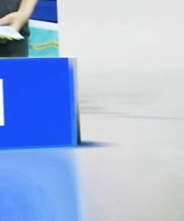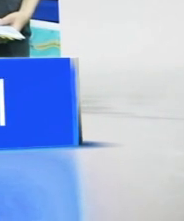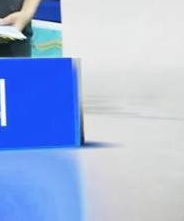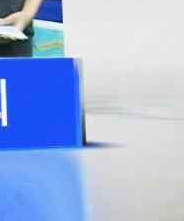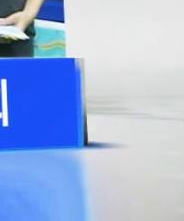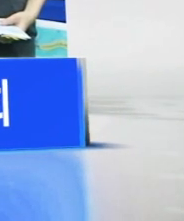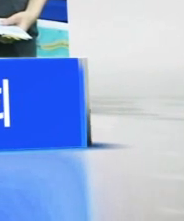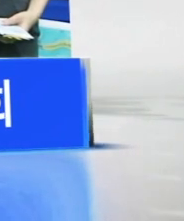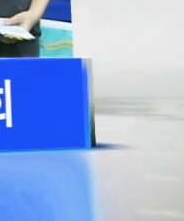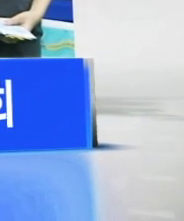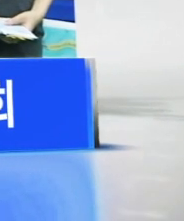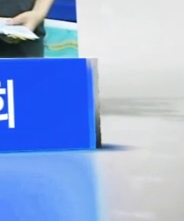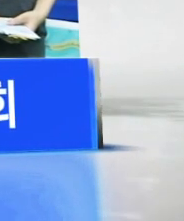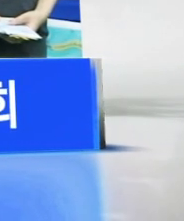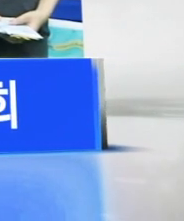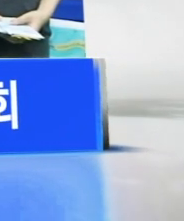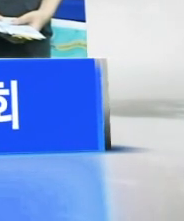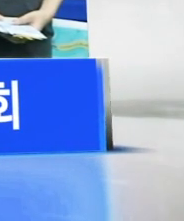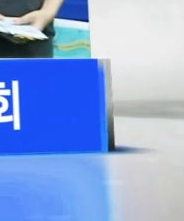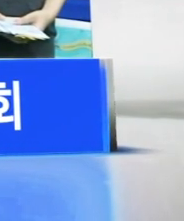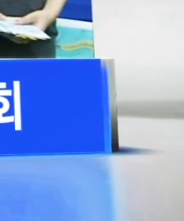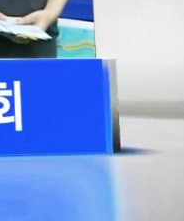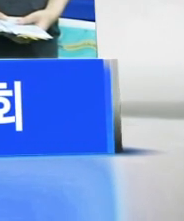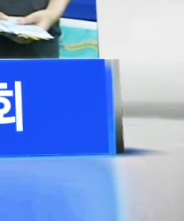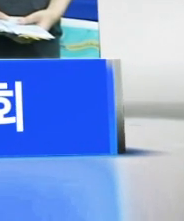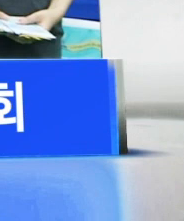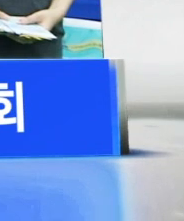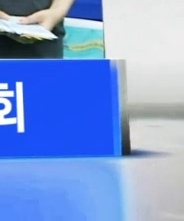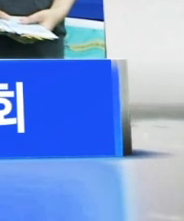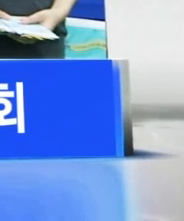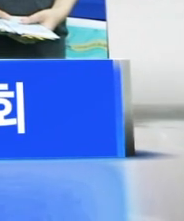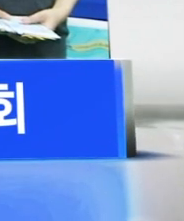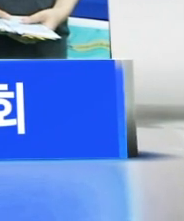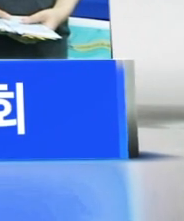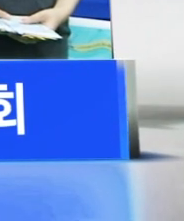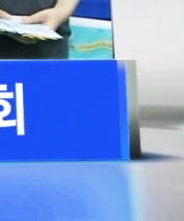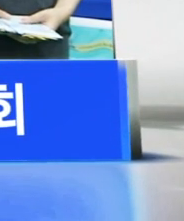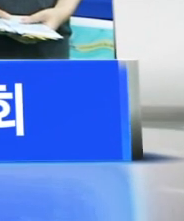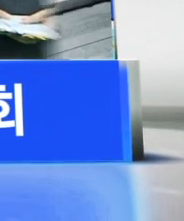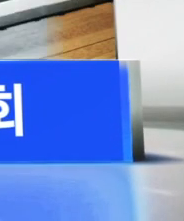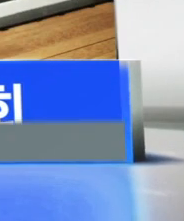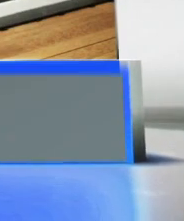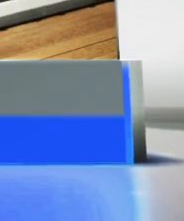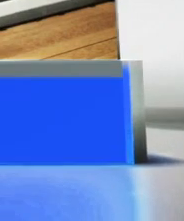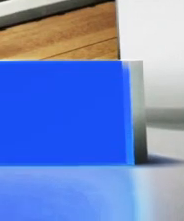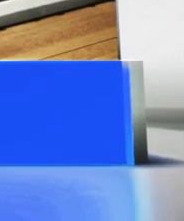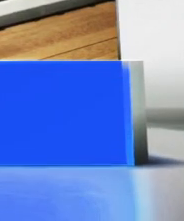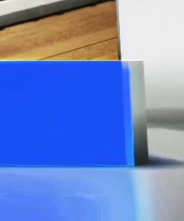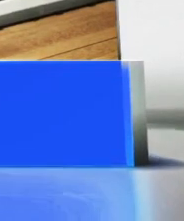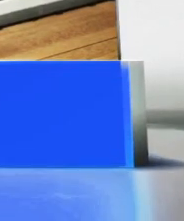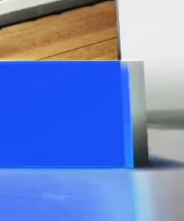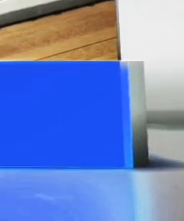교가 참여하는 2018 고졸 성공 대박람회가 대구학생문화센터에서 열렸습니다. 2018